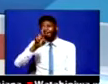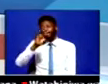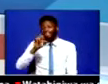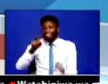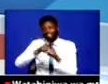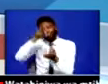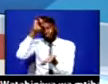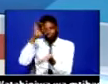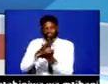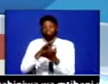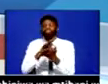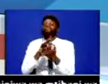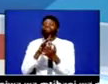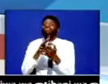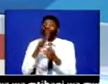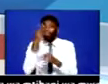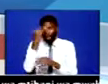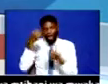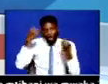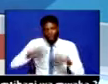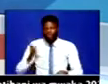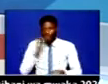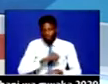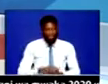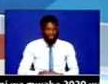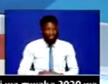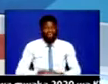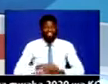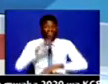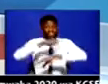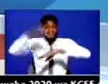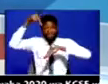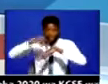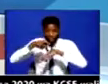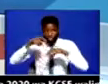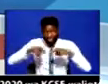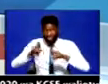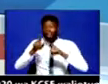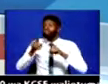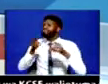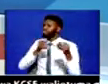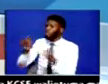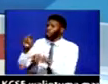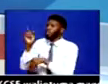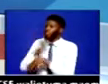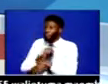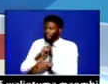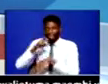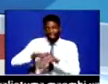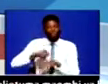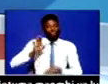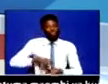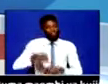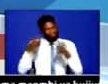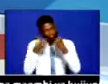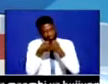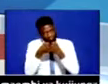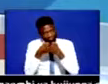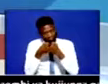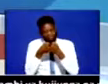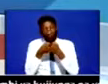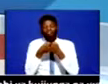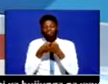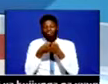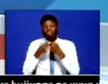Ongare alipigwa na Irish Magno wa Ufilipino kwenye pigano la mchujo la wanawake uzani wa fly katika ukumbi wa Kokugikan Arena nchini